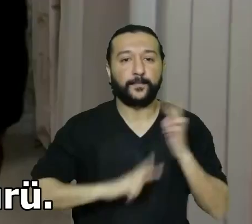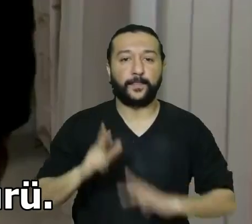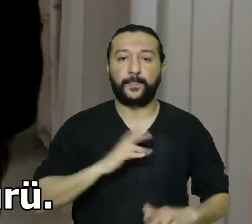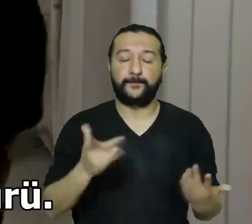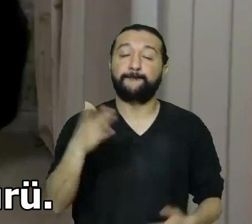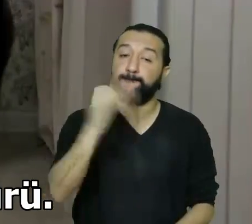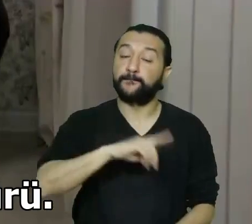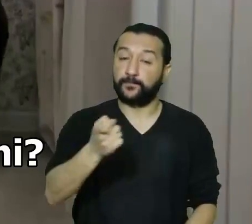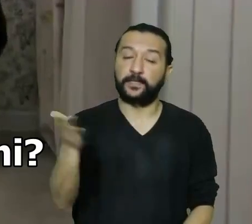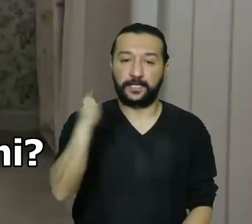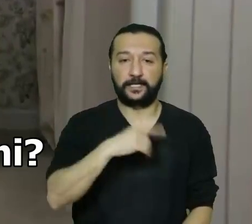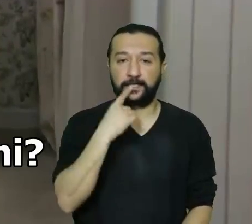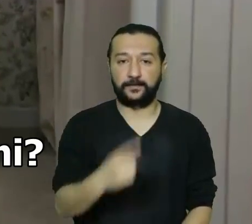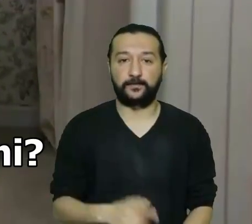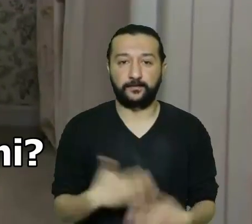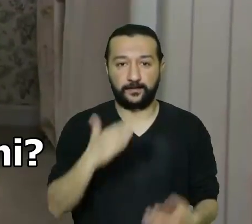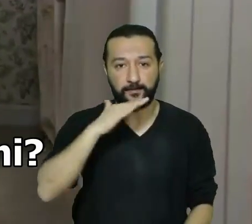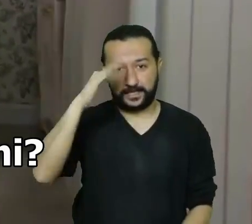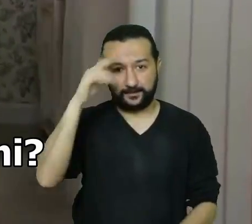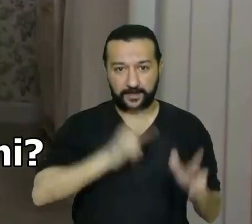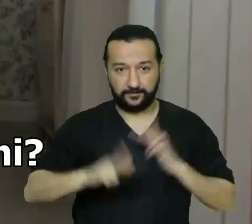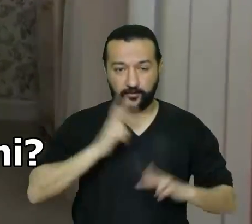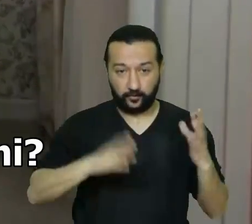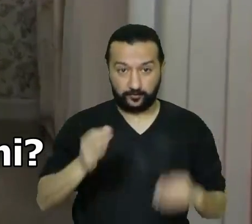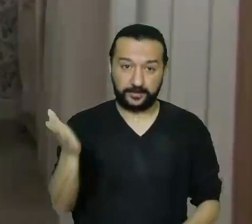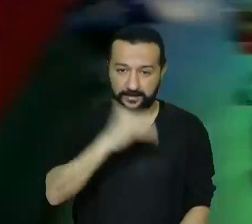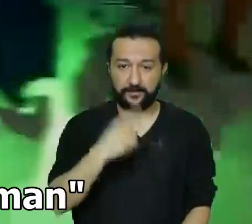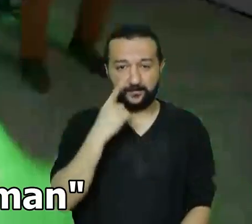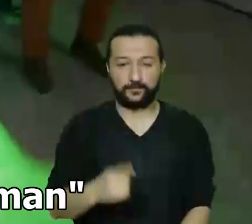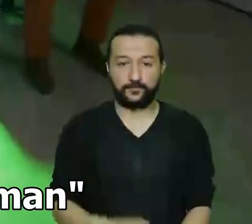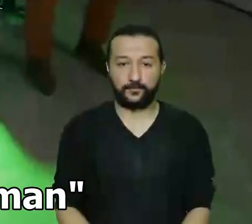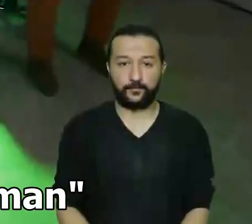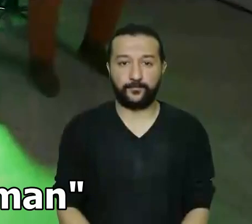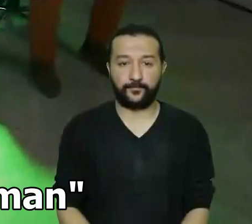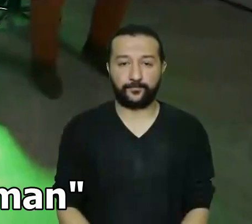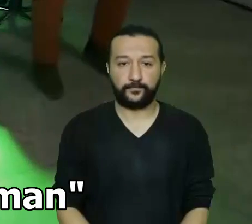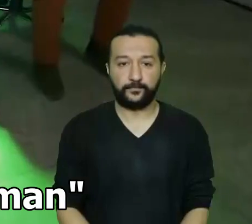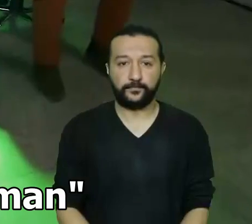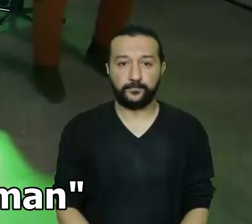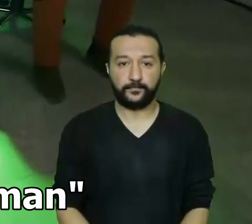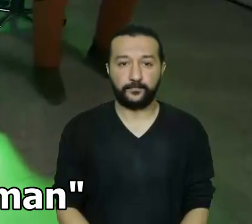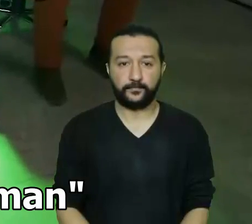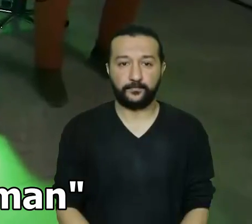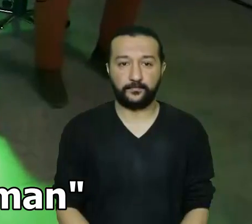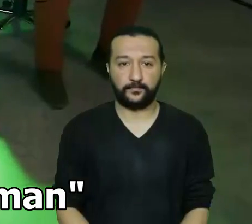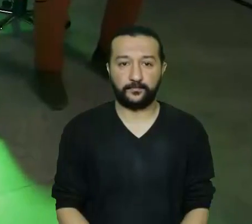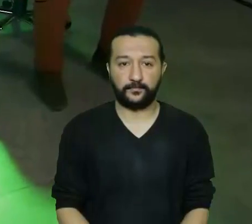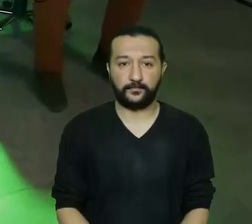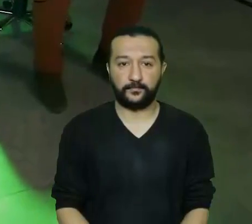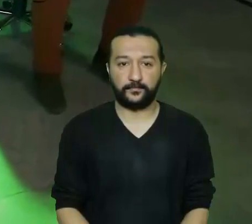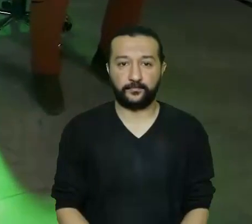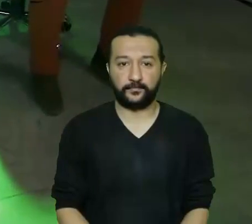giyeceksin? Ya buluruz bir şeyler giyeceğim. He, bayramlıklar mı giyeyim? Ya tamam, buluruz hadi. Basbada fistan giyemem